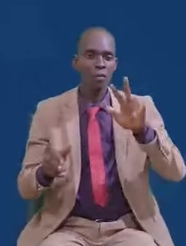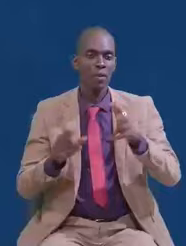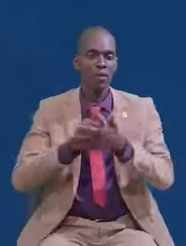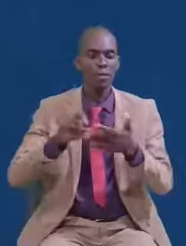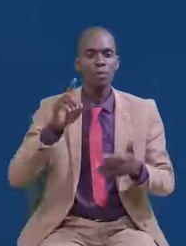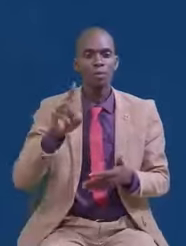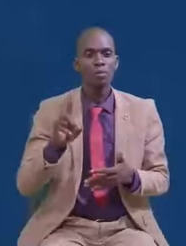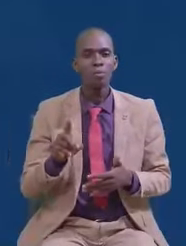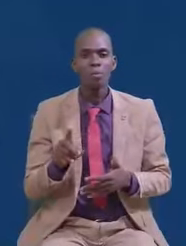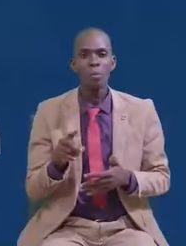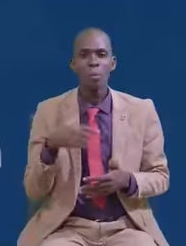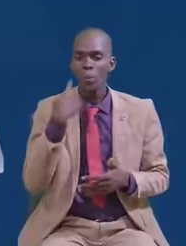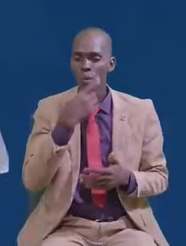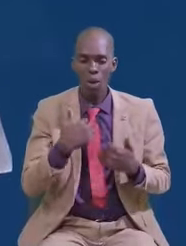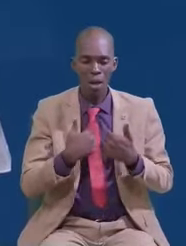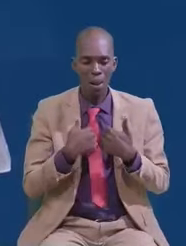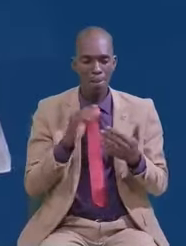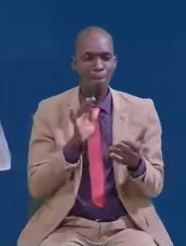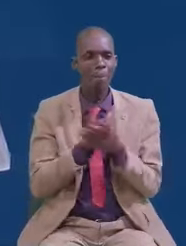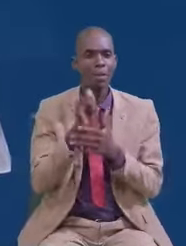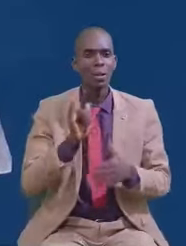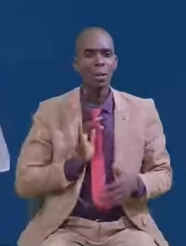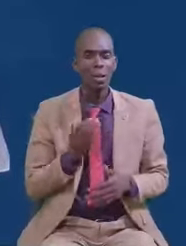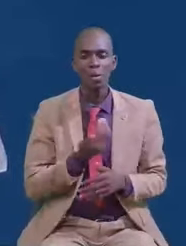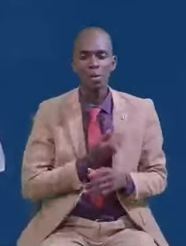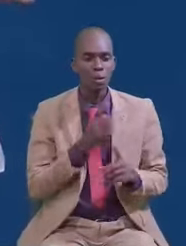Qui a cru à ce qui nous était annoncé?